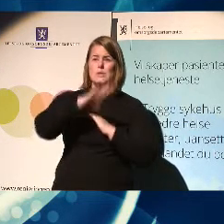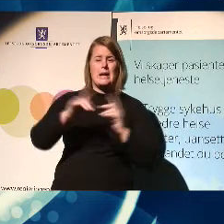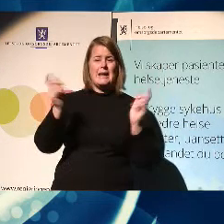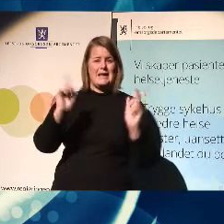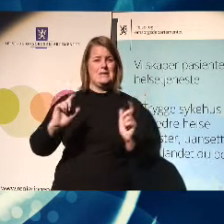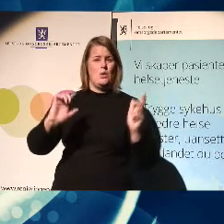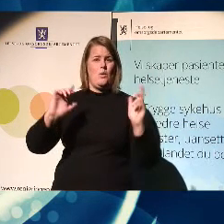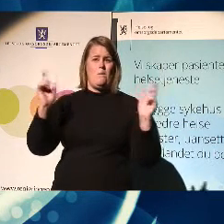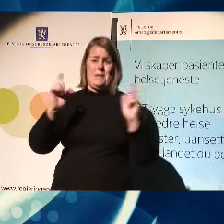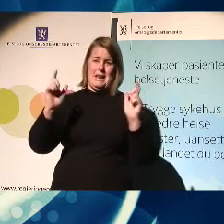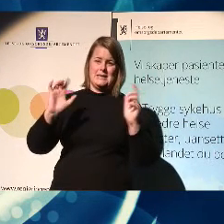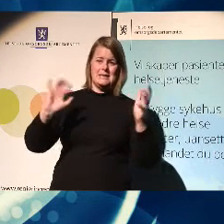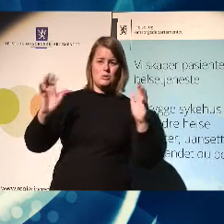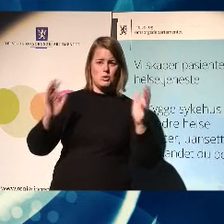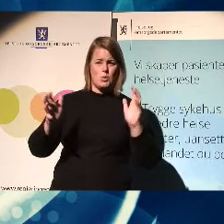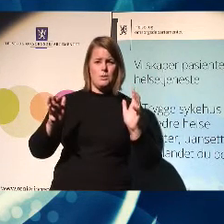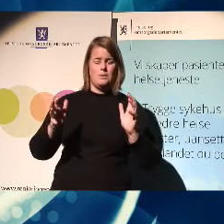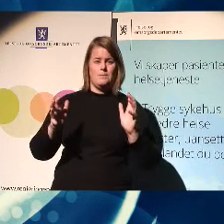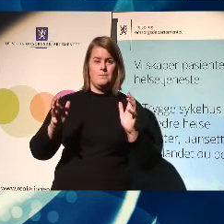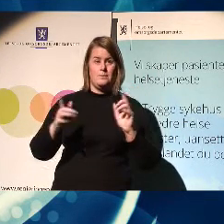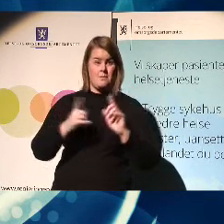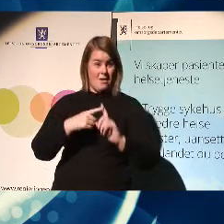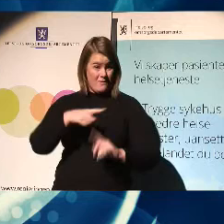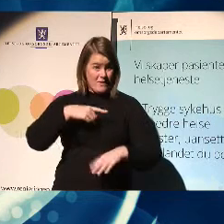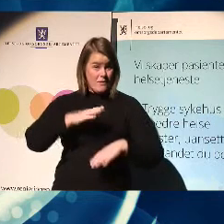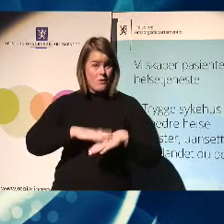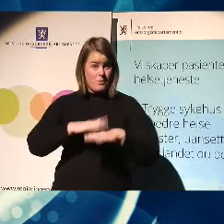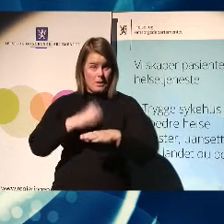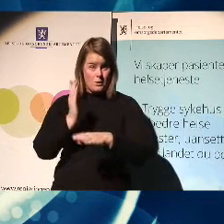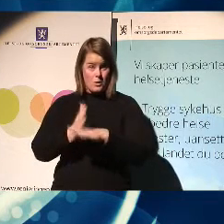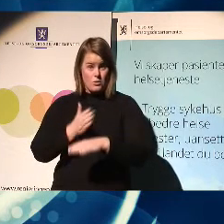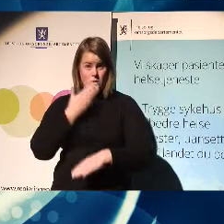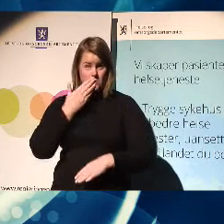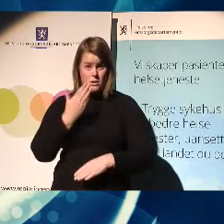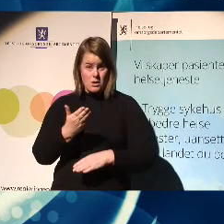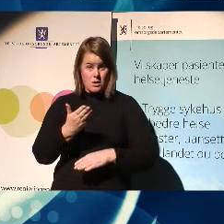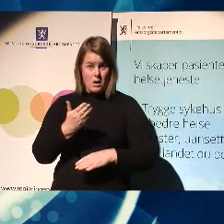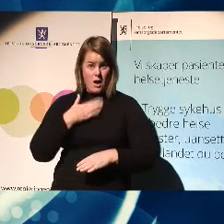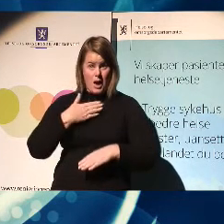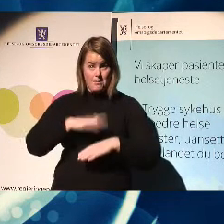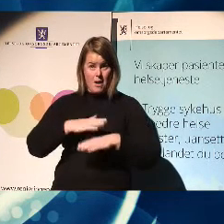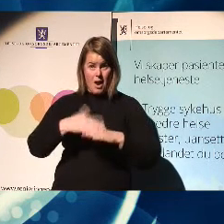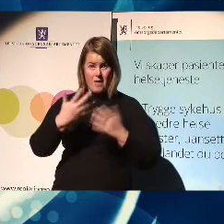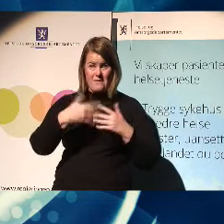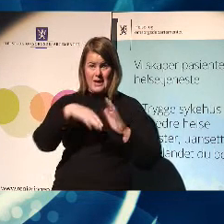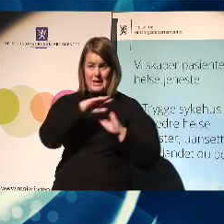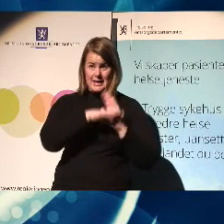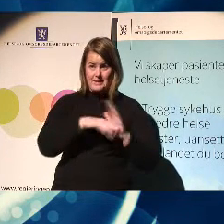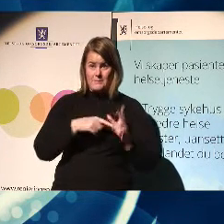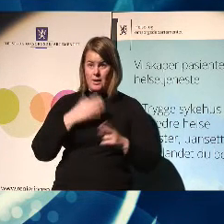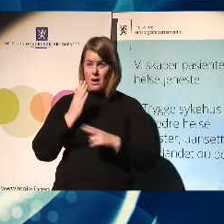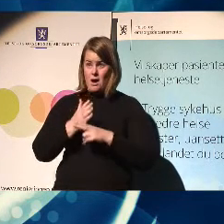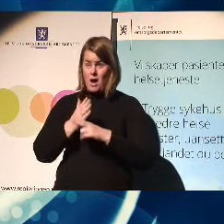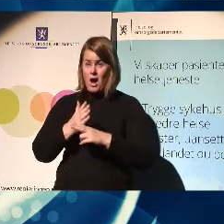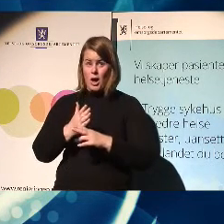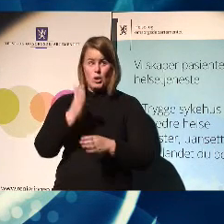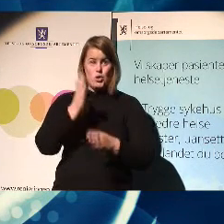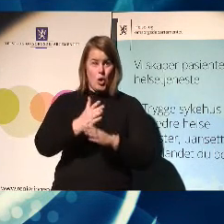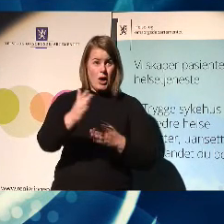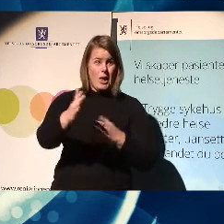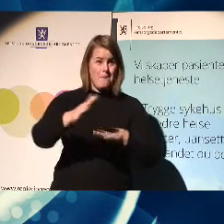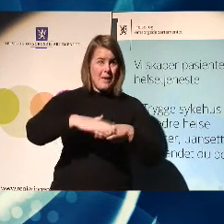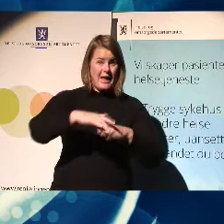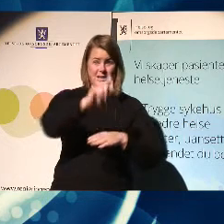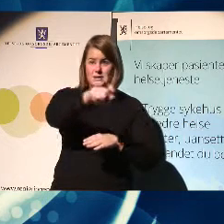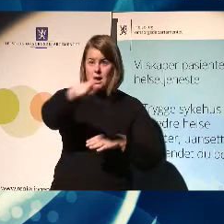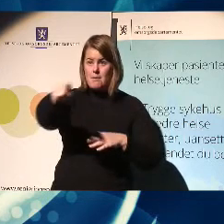til dere jo, vi beredt? Planverkene på plass? Har vi tilstrekkelig legemiddelberedskap? Har vi